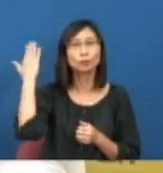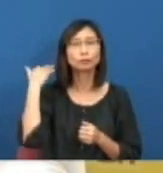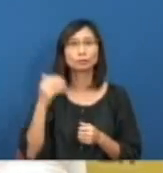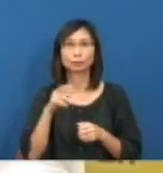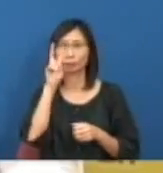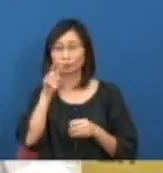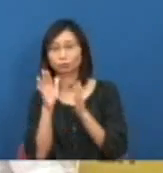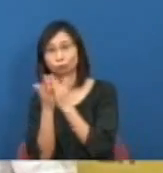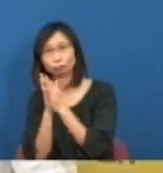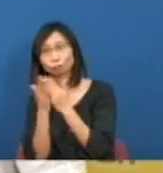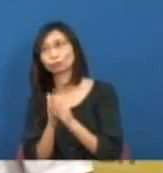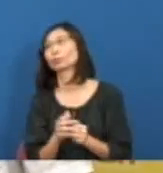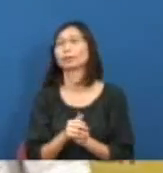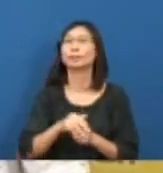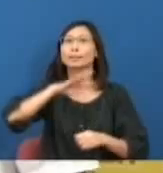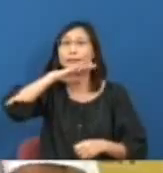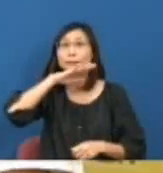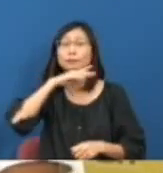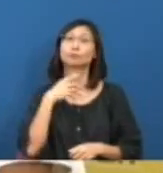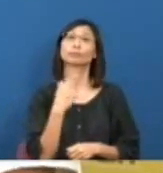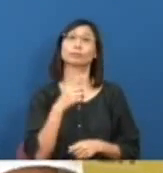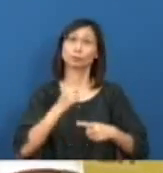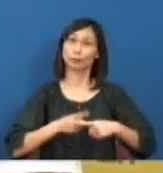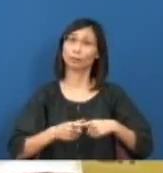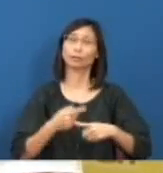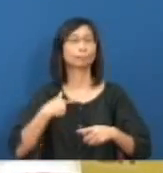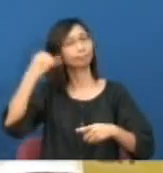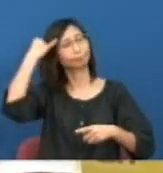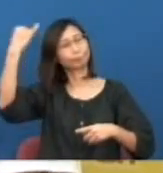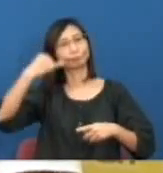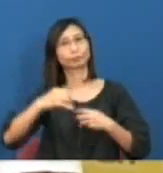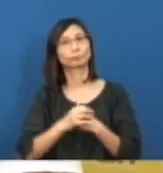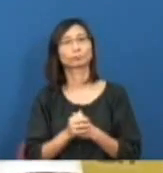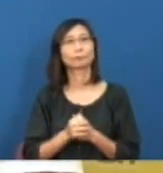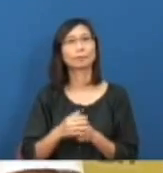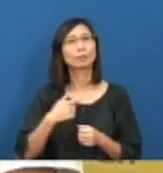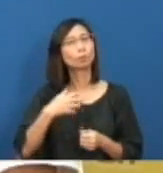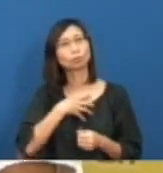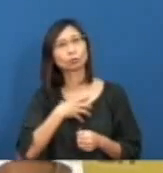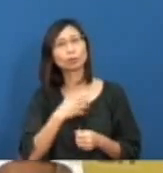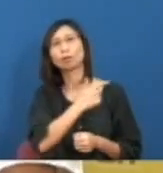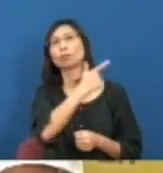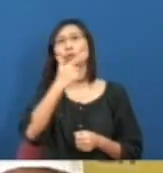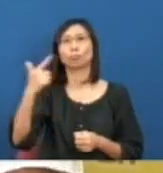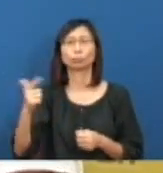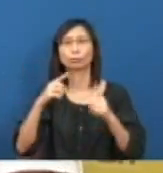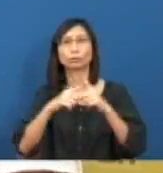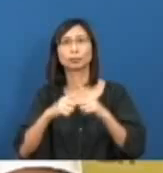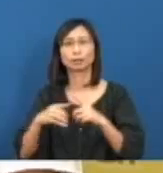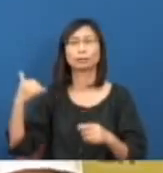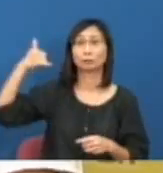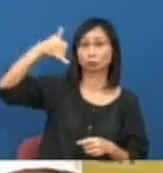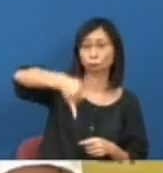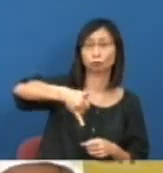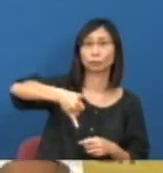本書，讀睇講嘅真嘅假就唔知啦。但係我有個講即係睇法咧，就係好多人都唔夠膽出嚟更正阿